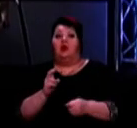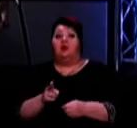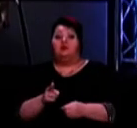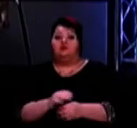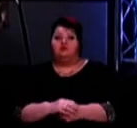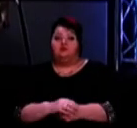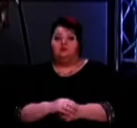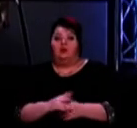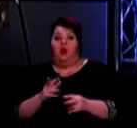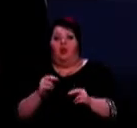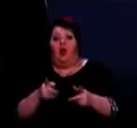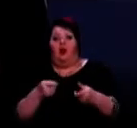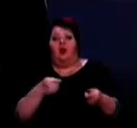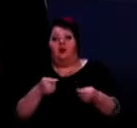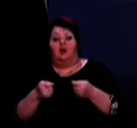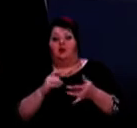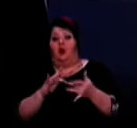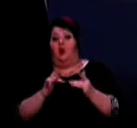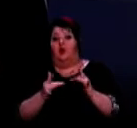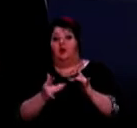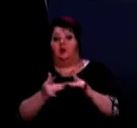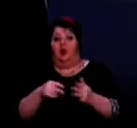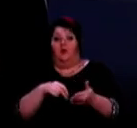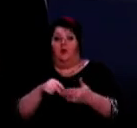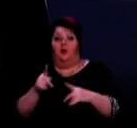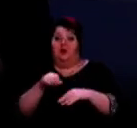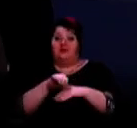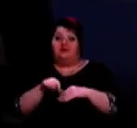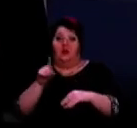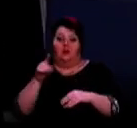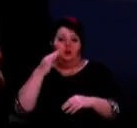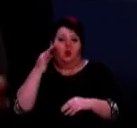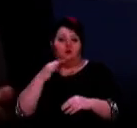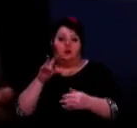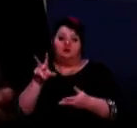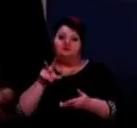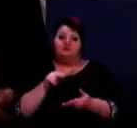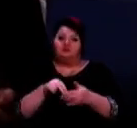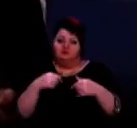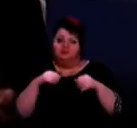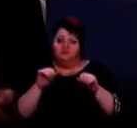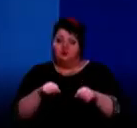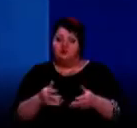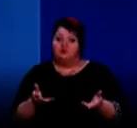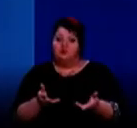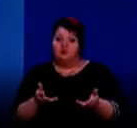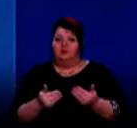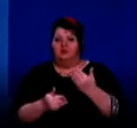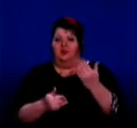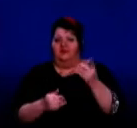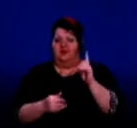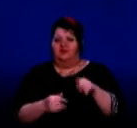Як регулюють онлайн-покупки в умовах карантину за кордоном? Який ми досвід можемо запозичити в інших країнах? Ви знаєте, це